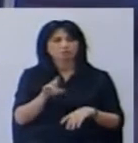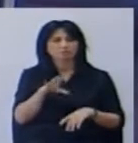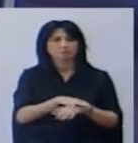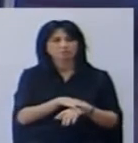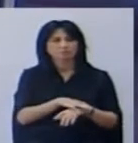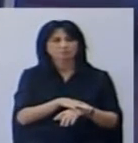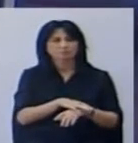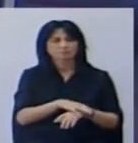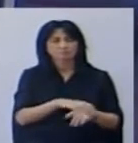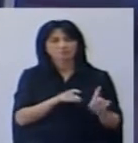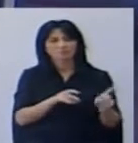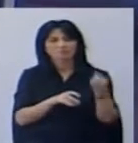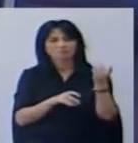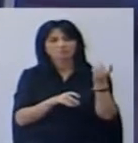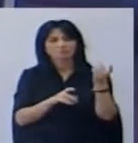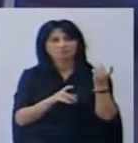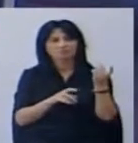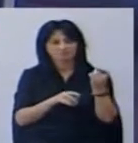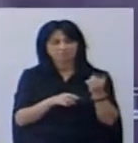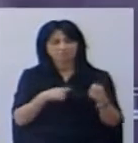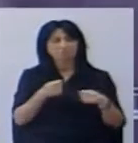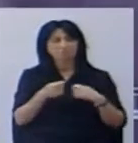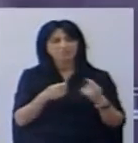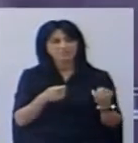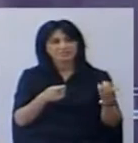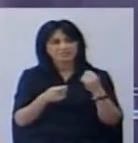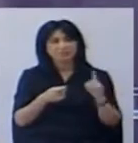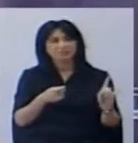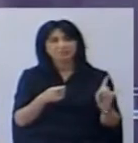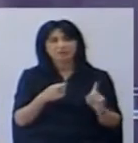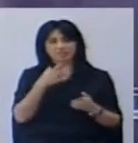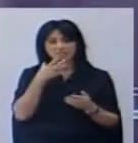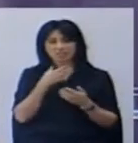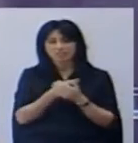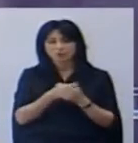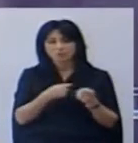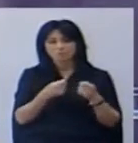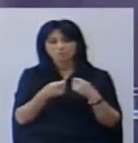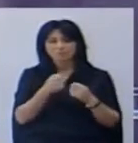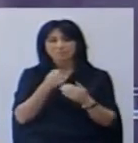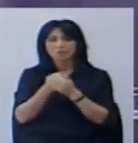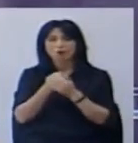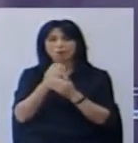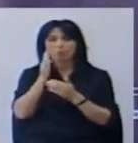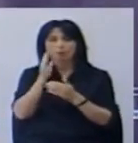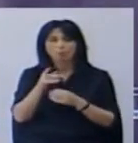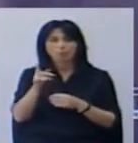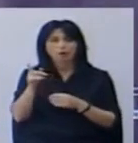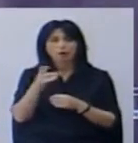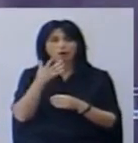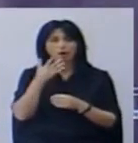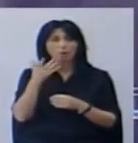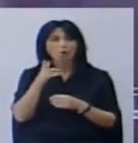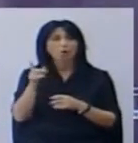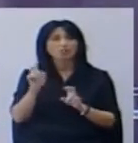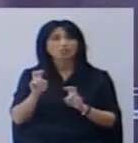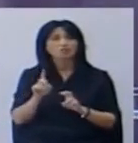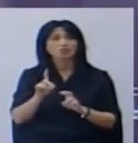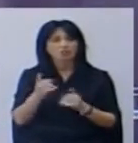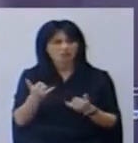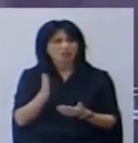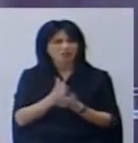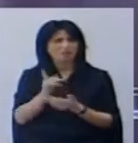დასაკარგი აქვს ამ შემთხვევაში ბიზნესიდან, ის დაკავდება საკუთარი ბიზნესის ლობირებით. ჩვენ არაერთი ასეთი პარლამენტარი